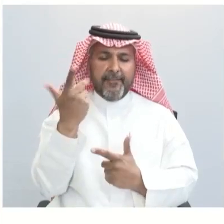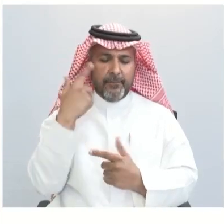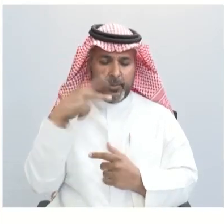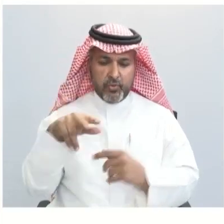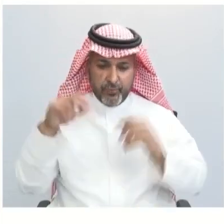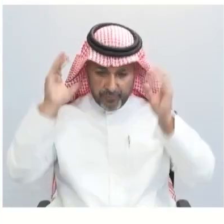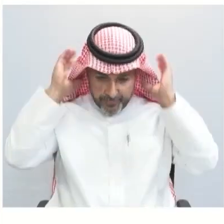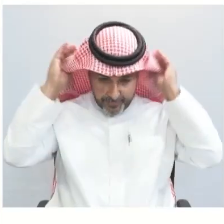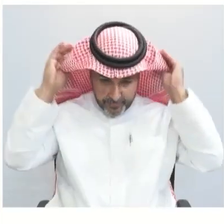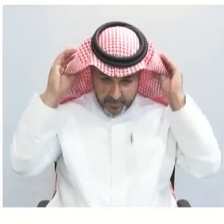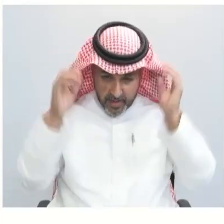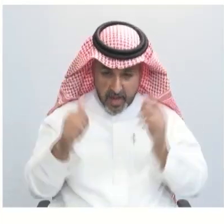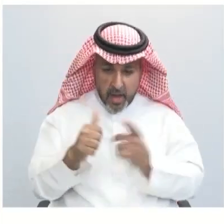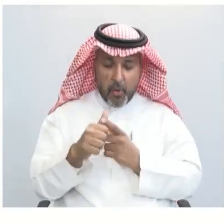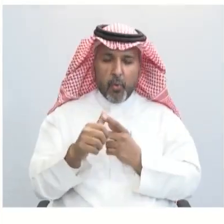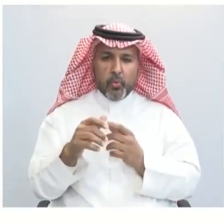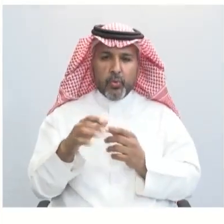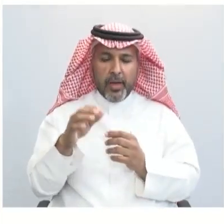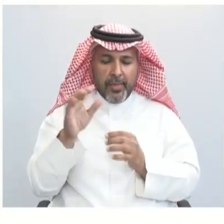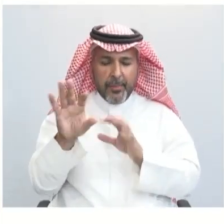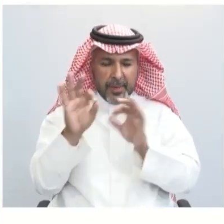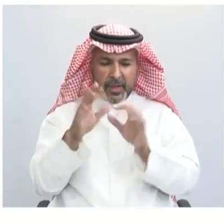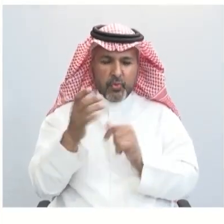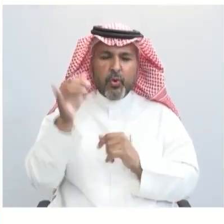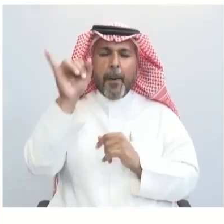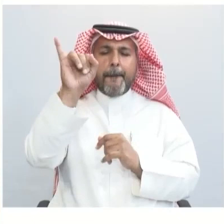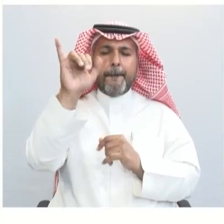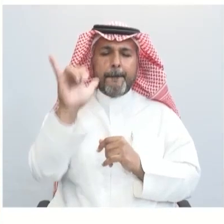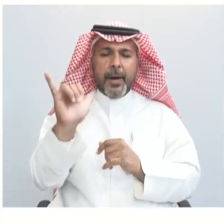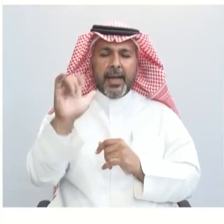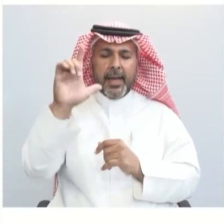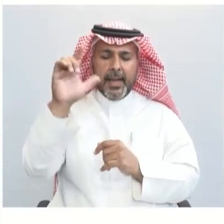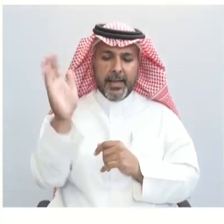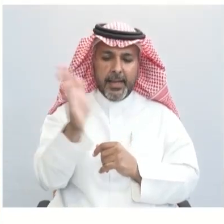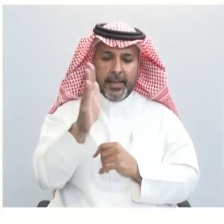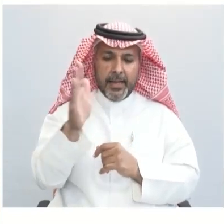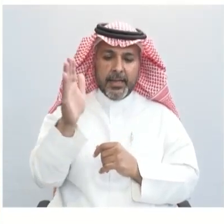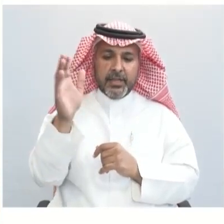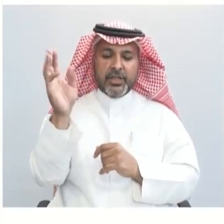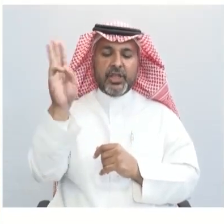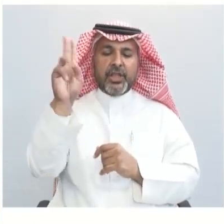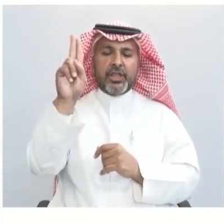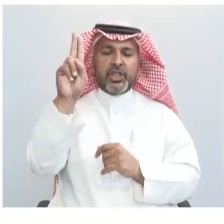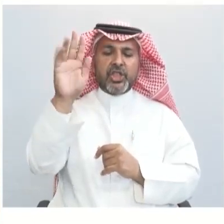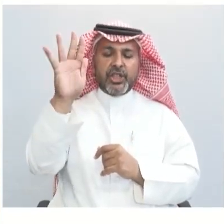إذن سنستخدم منصة ميل تشيمب من أجل إنشاء حساب خاص بك وذلك لاستخدامه عبر البريد